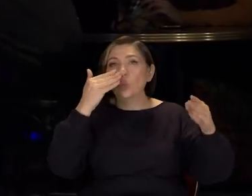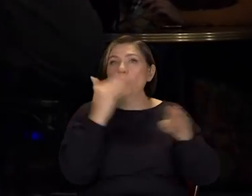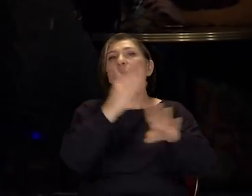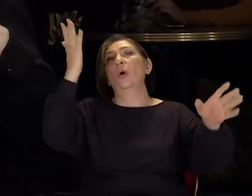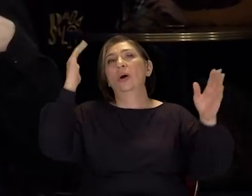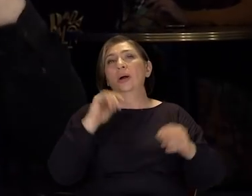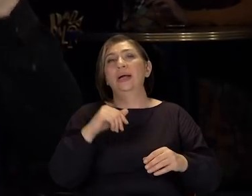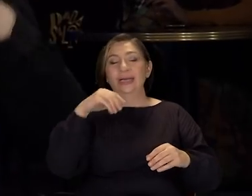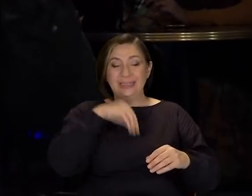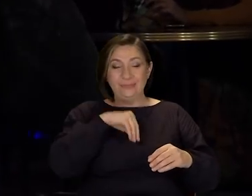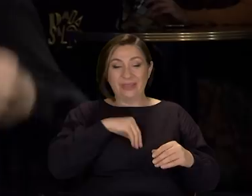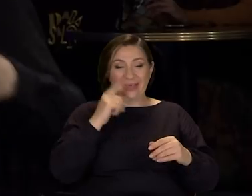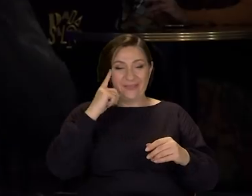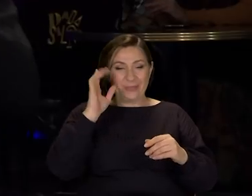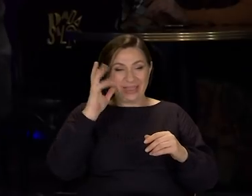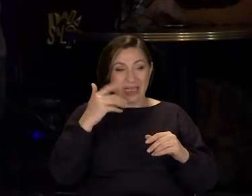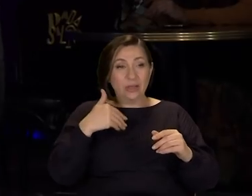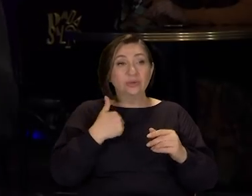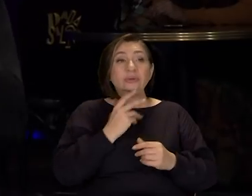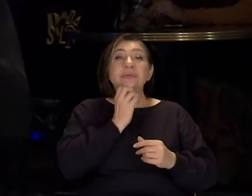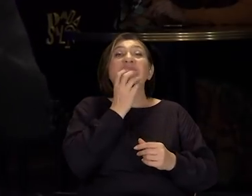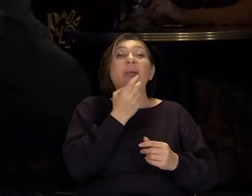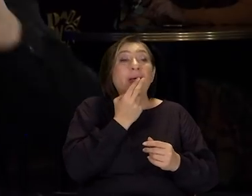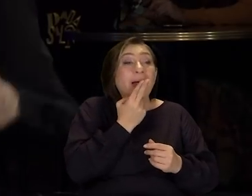zaman içimden geçenleri, kafamdan geçenleri söze